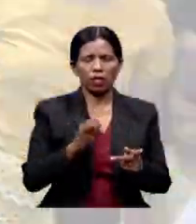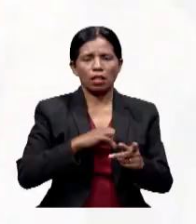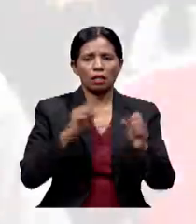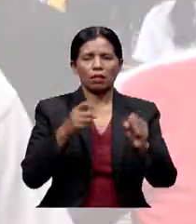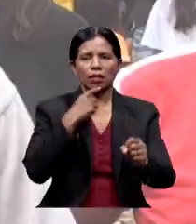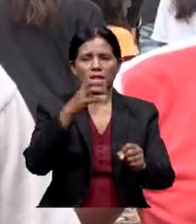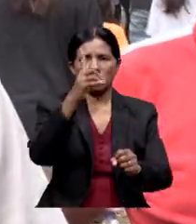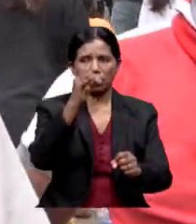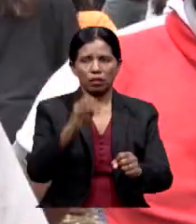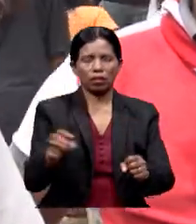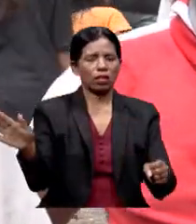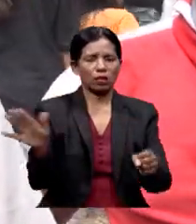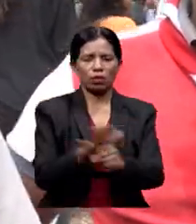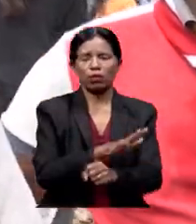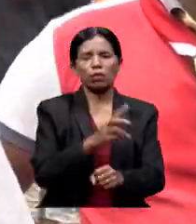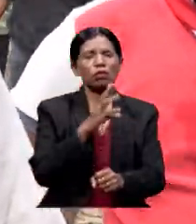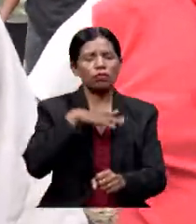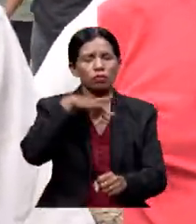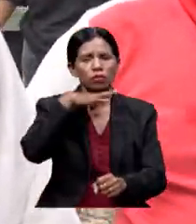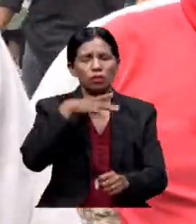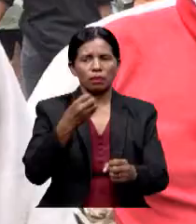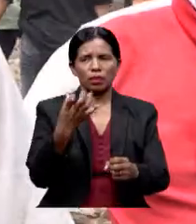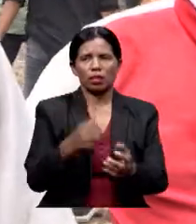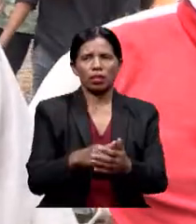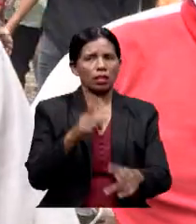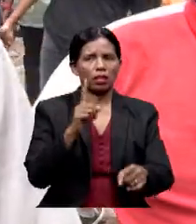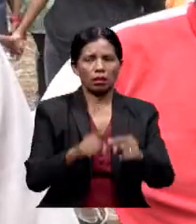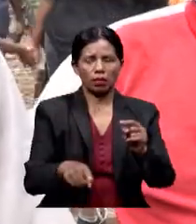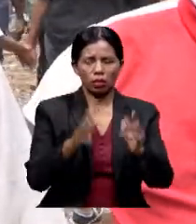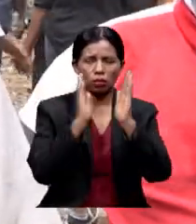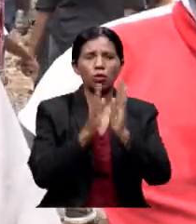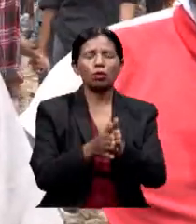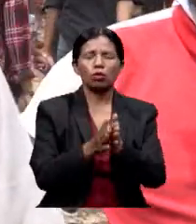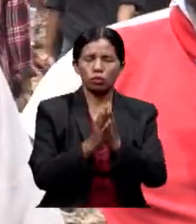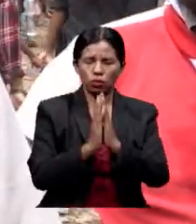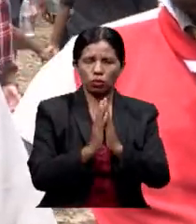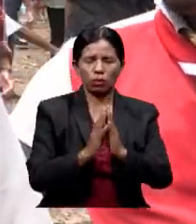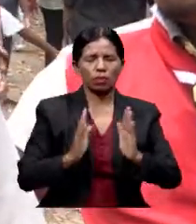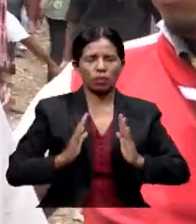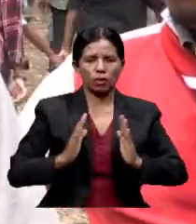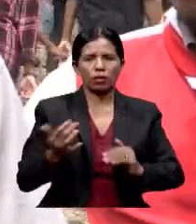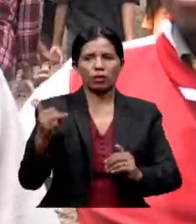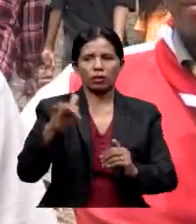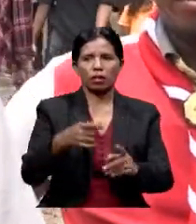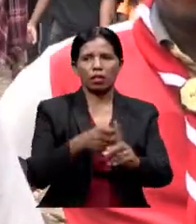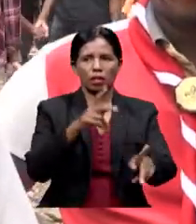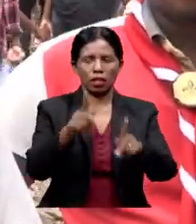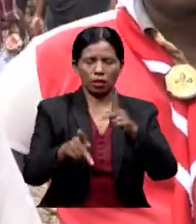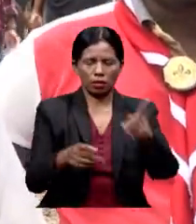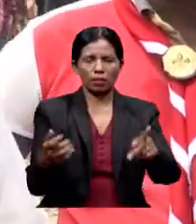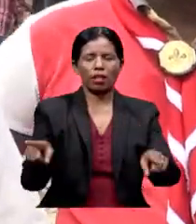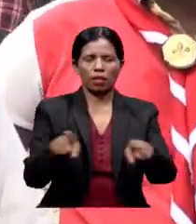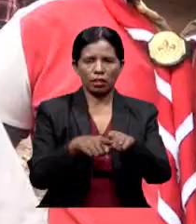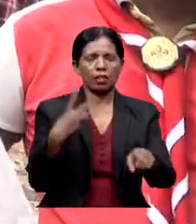laran tomak nene nakon holi sudit ne be lalika depende ba nai ulun sira ya aburani dia mos nai ulun sira ne mayusi pobu sira ne sanita